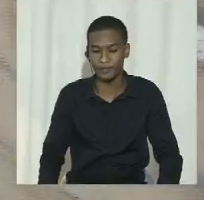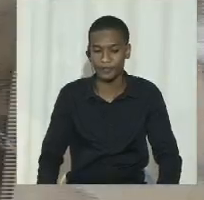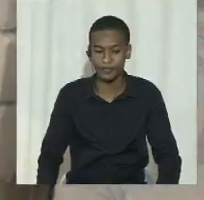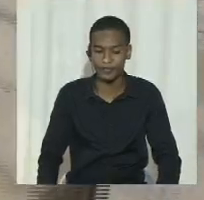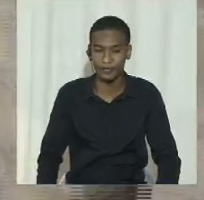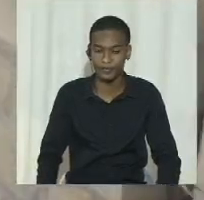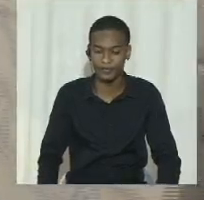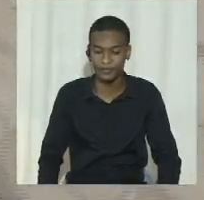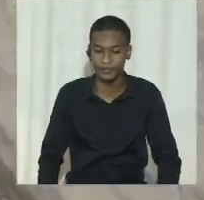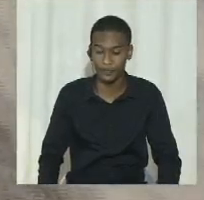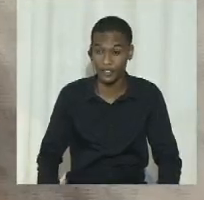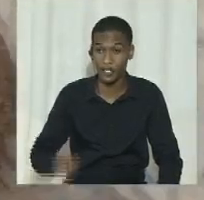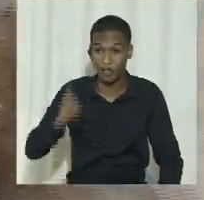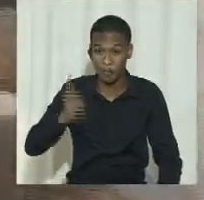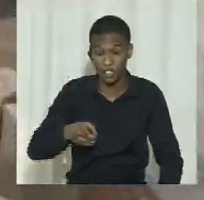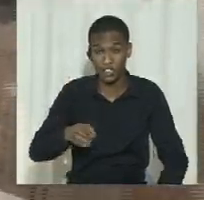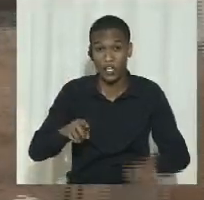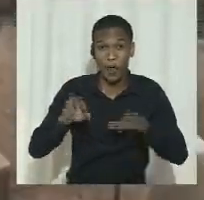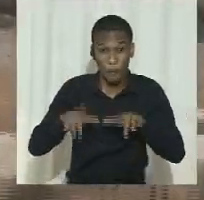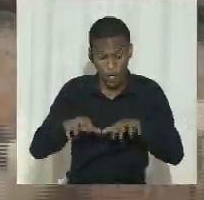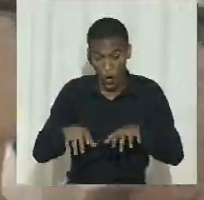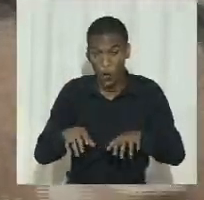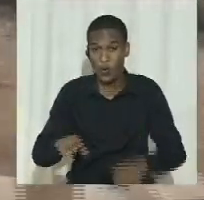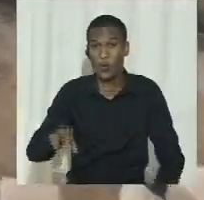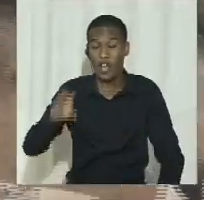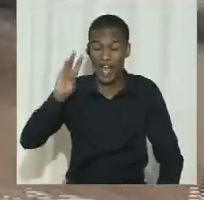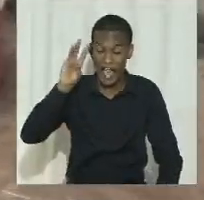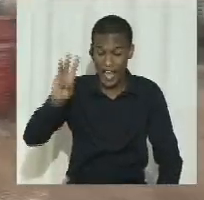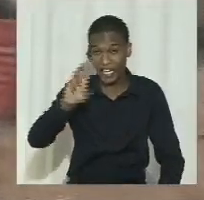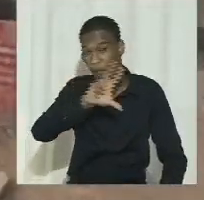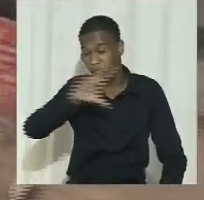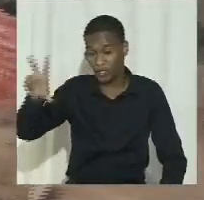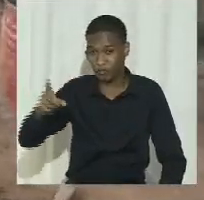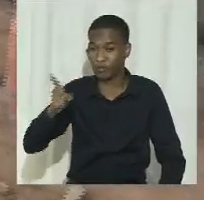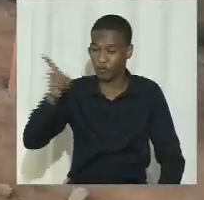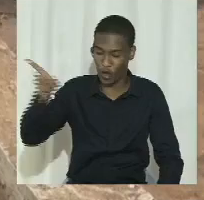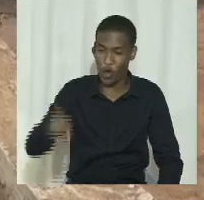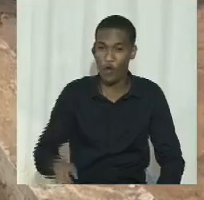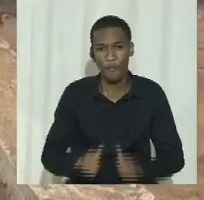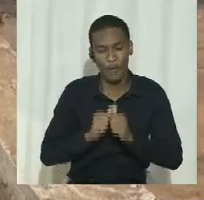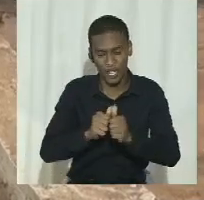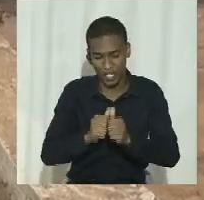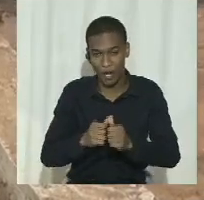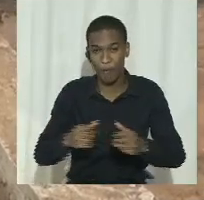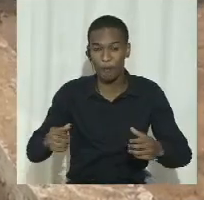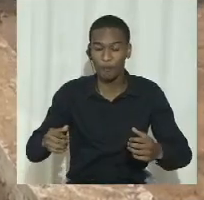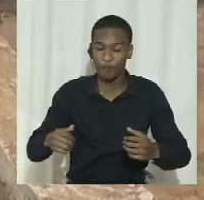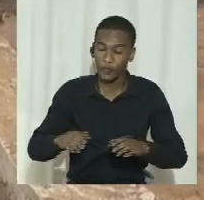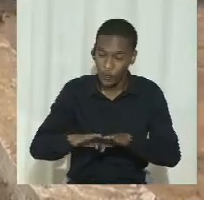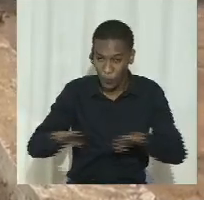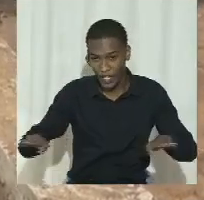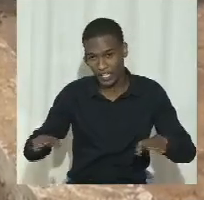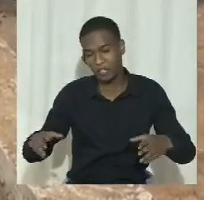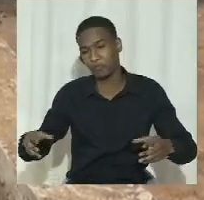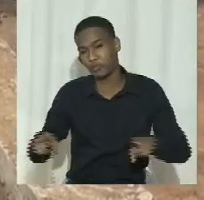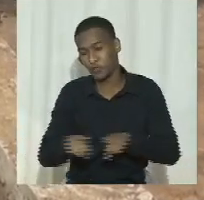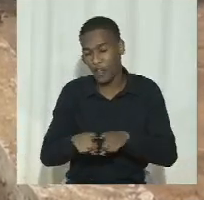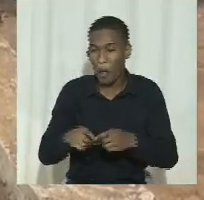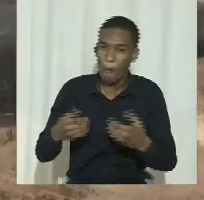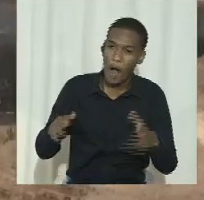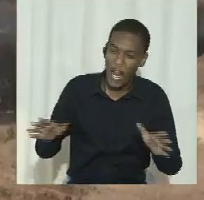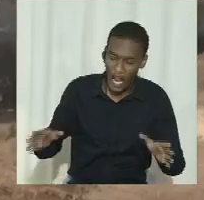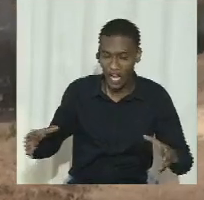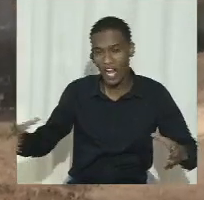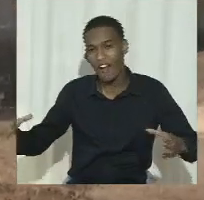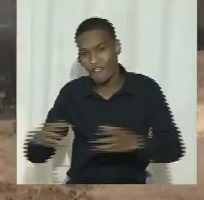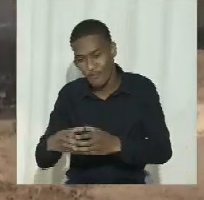Misy birao 60 ao anatin'izy io miaraka amin'ny toerana fivoriana izay malalaka. Mbola misy any koa